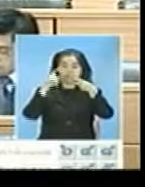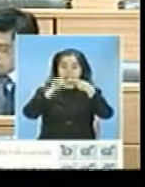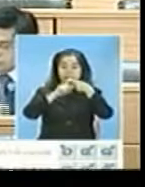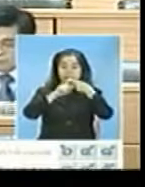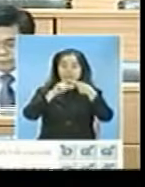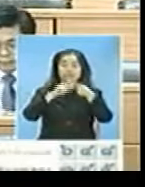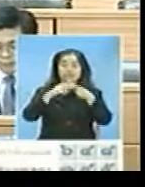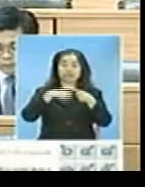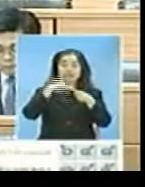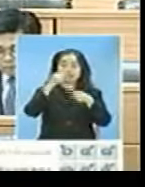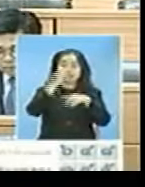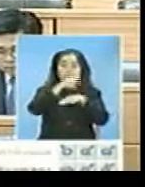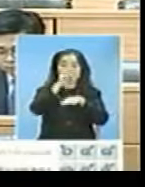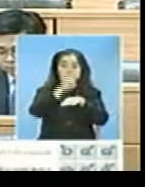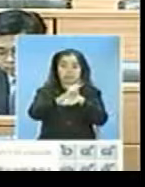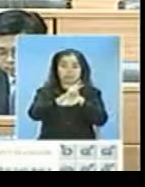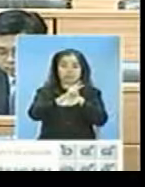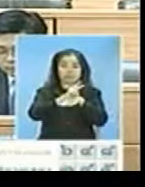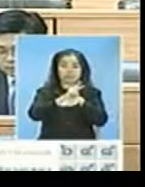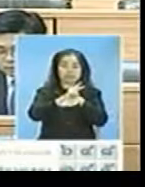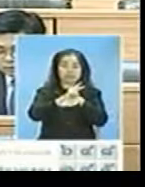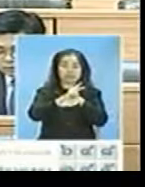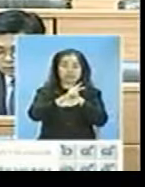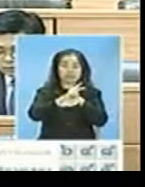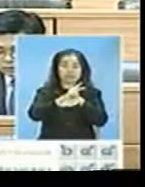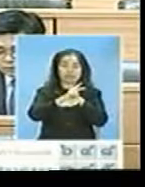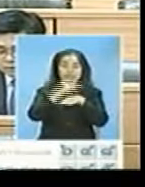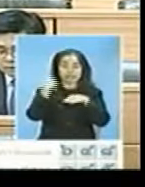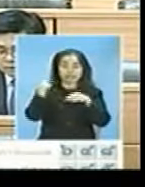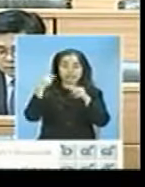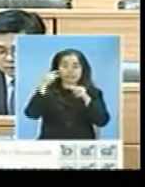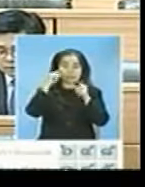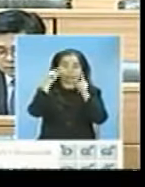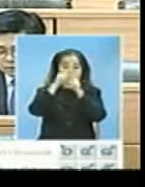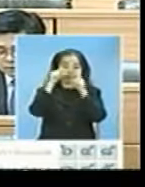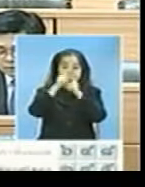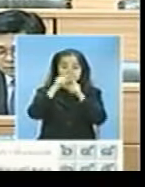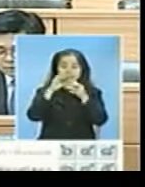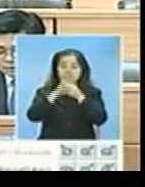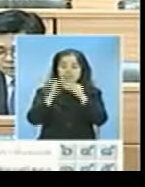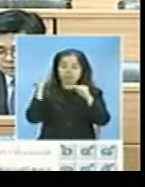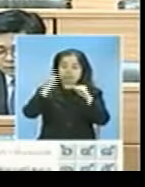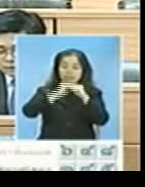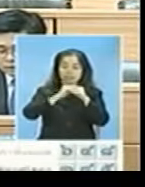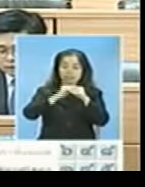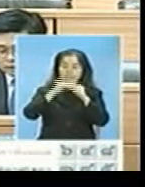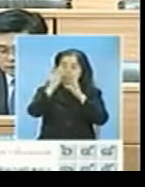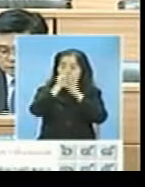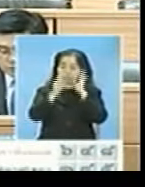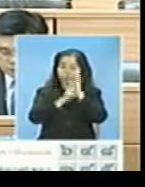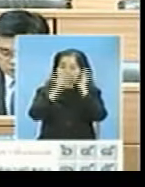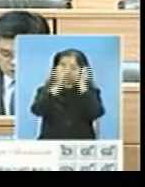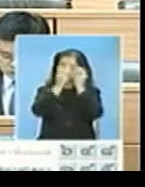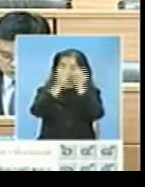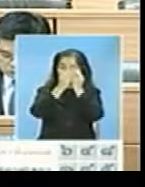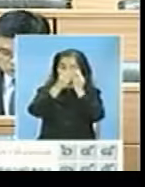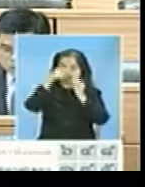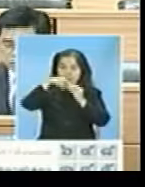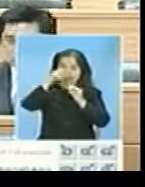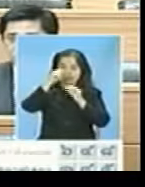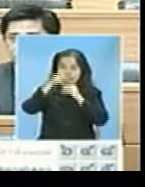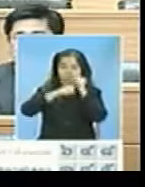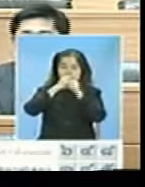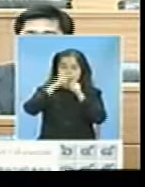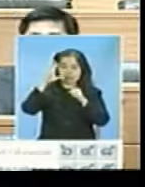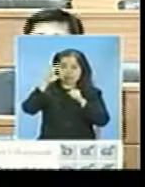ให้ท่านประธานอยากให้กรรมาธิการเนี่ยเติมคำว่ารัฐธรรมนูญแห่งราชอาณาจักรไทยพุทธศักราช2550ไ